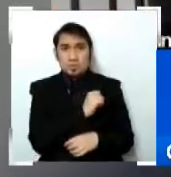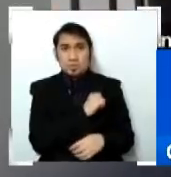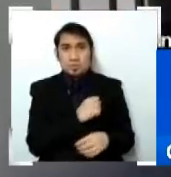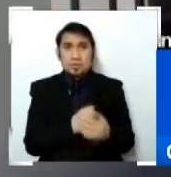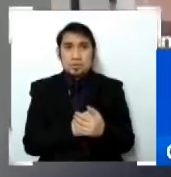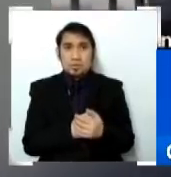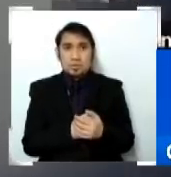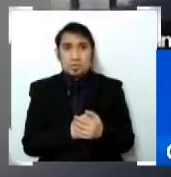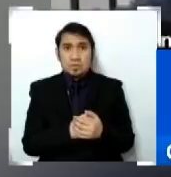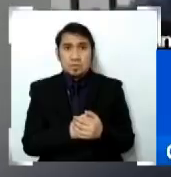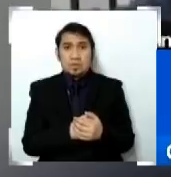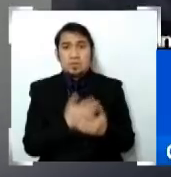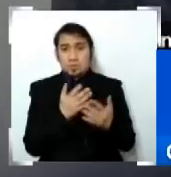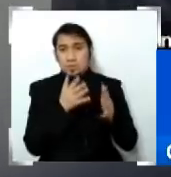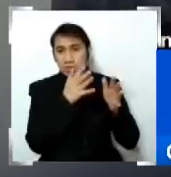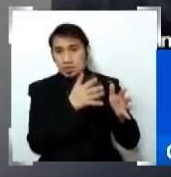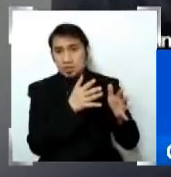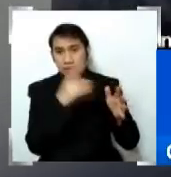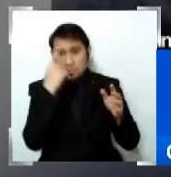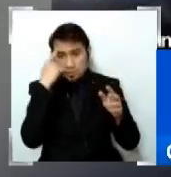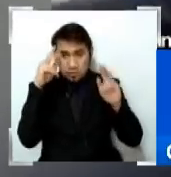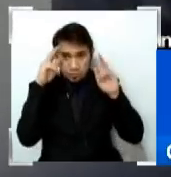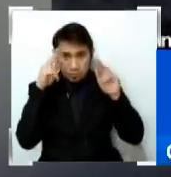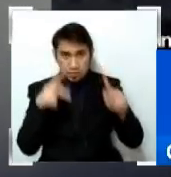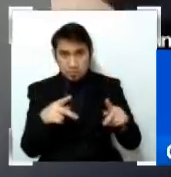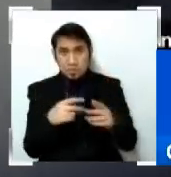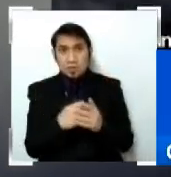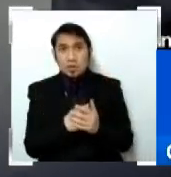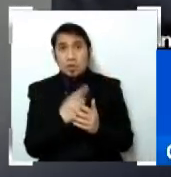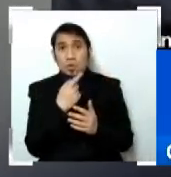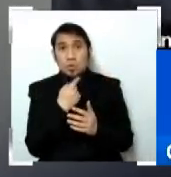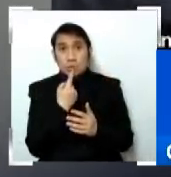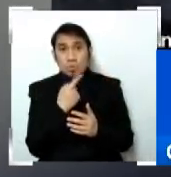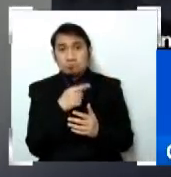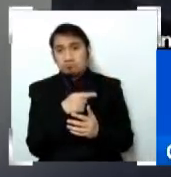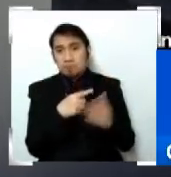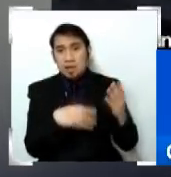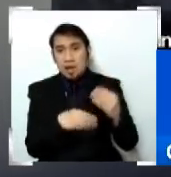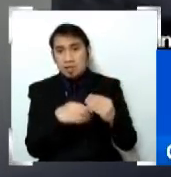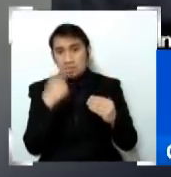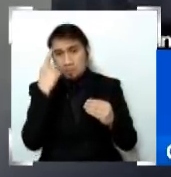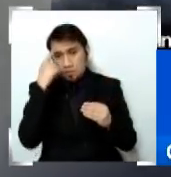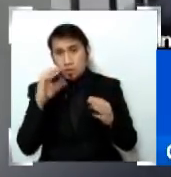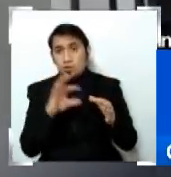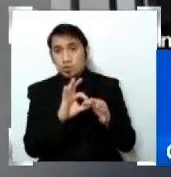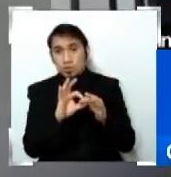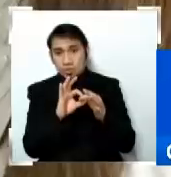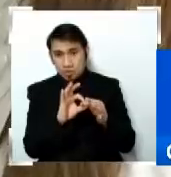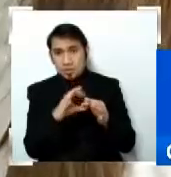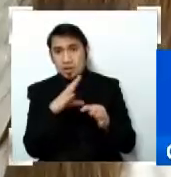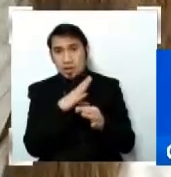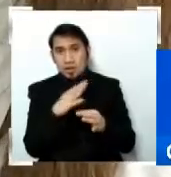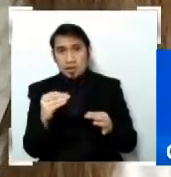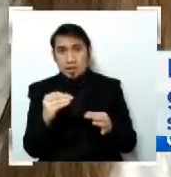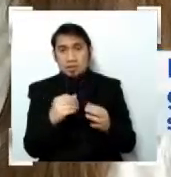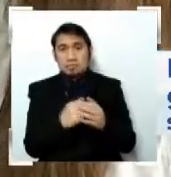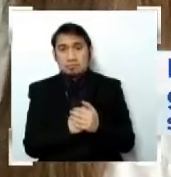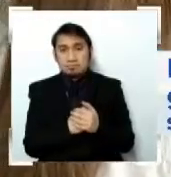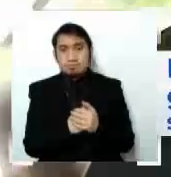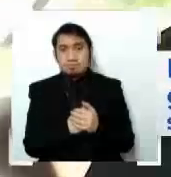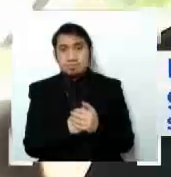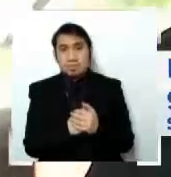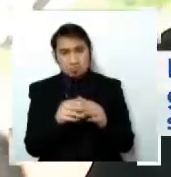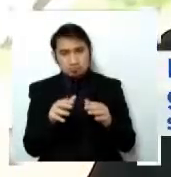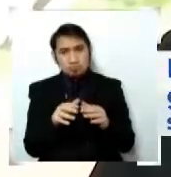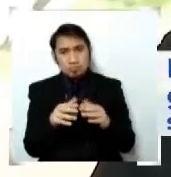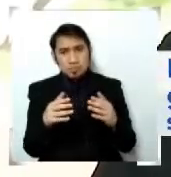of vice president for someone else who will add to our unity and to broaden our ranks. Kung kinukonsidera nila